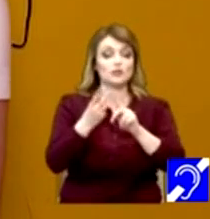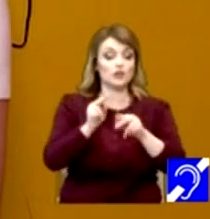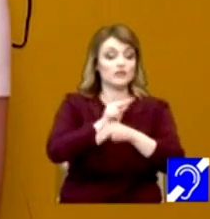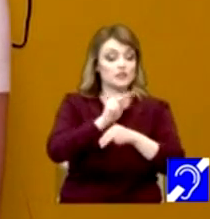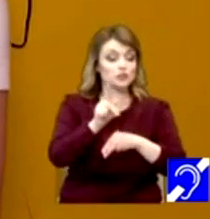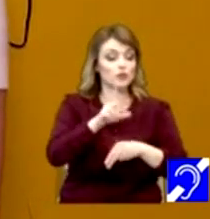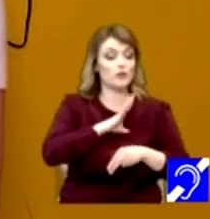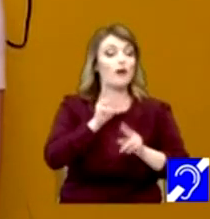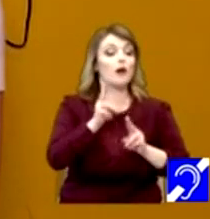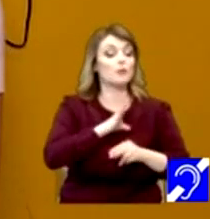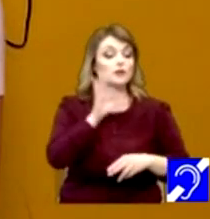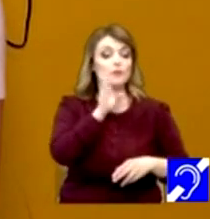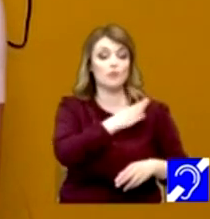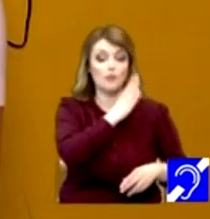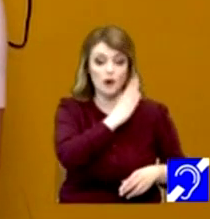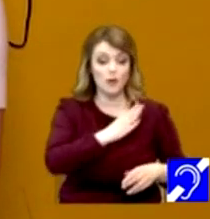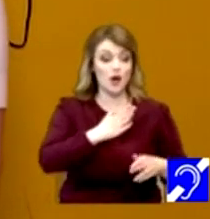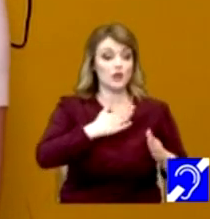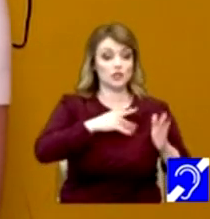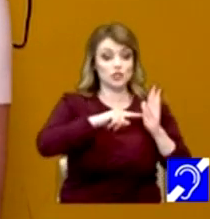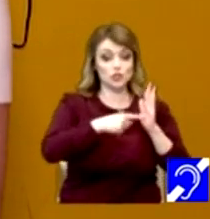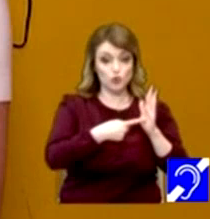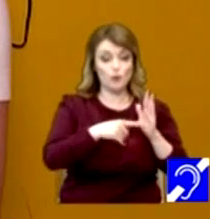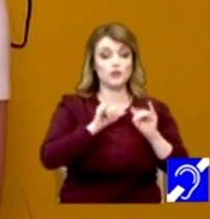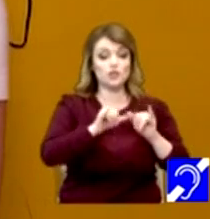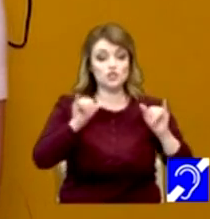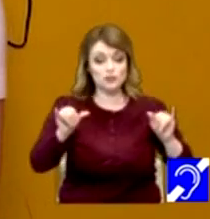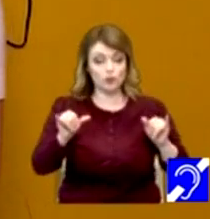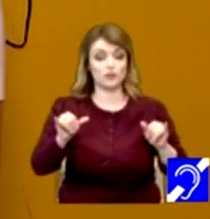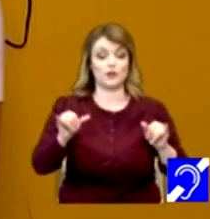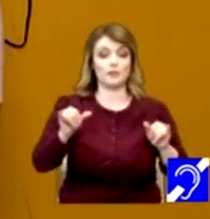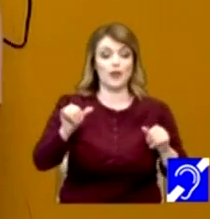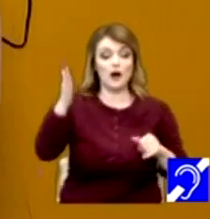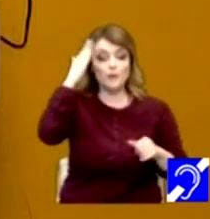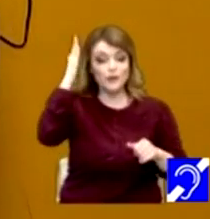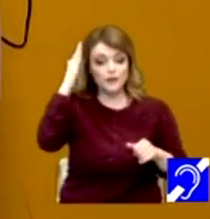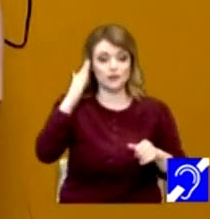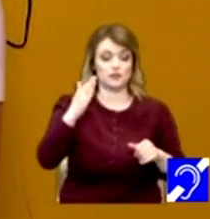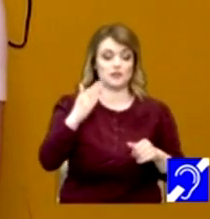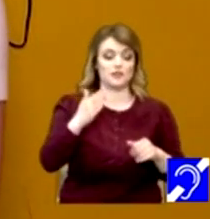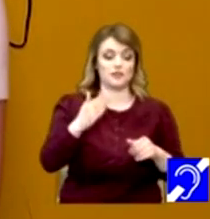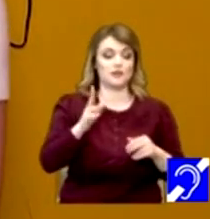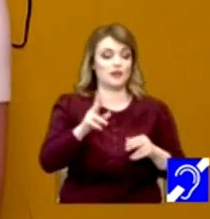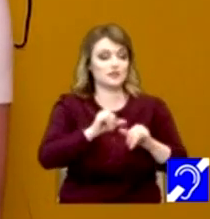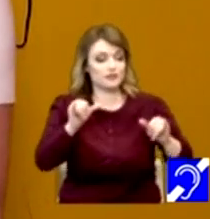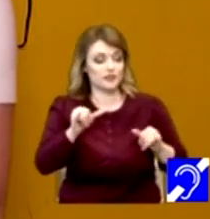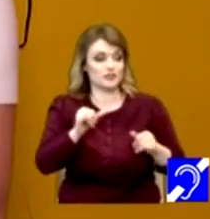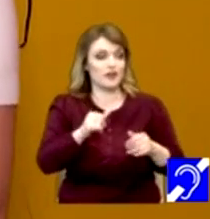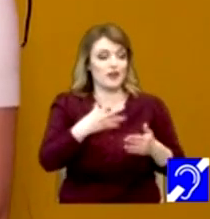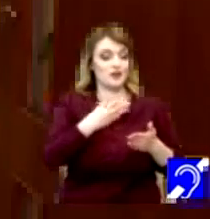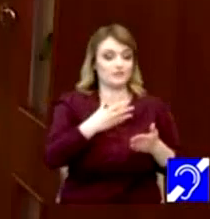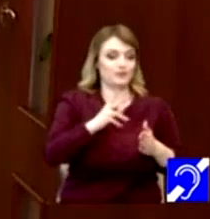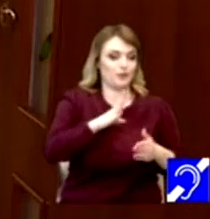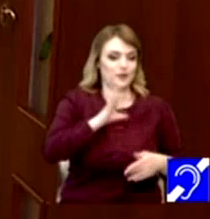fie mame. Scopul centrului este să dezvolte abilități de parentale la mame și abilități de